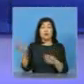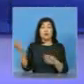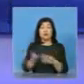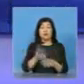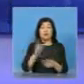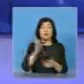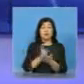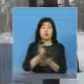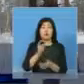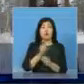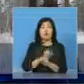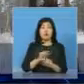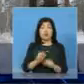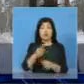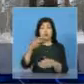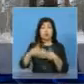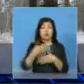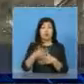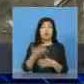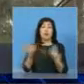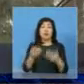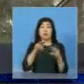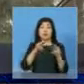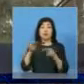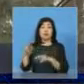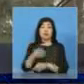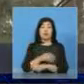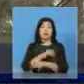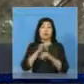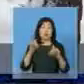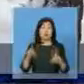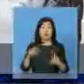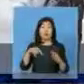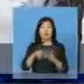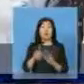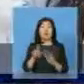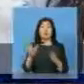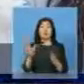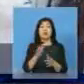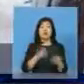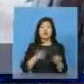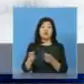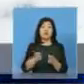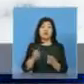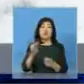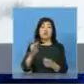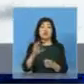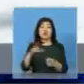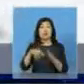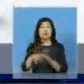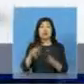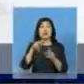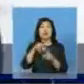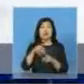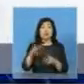жауапқа тартылады. Қазіргі уақытта кезекшілік күшейтілді. Ақтөбе орман шаруашылығы қызметкерлері төтенше жағдайлар департаменті атты полиция мен